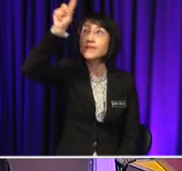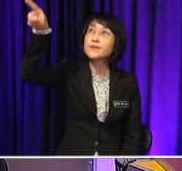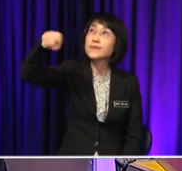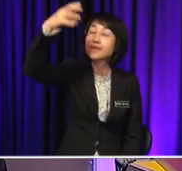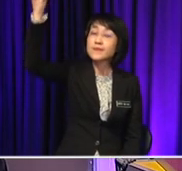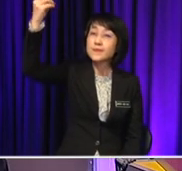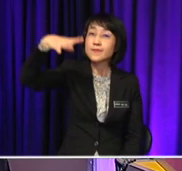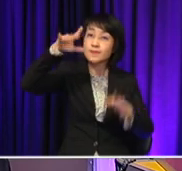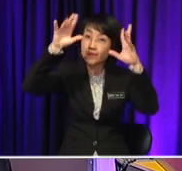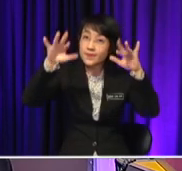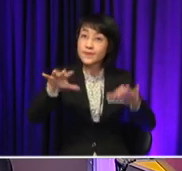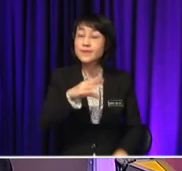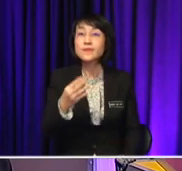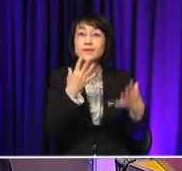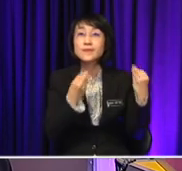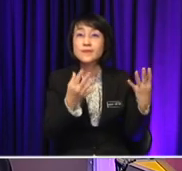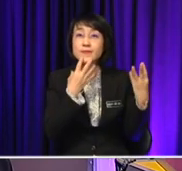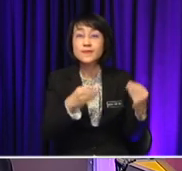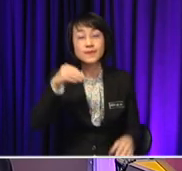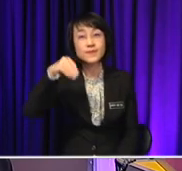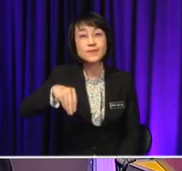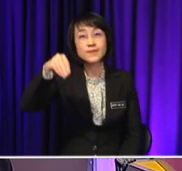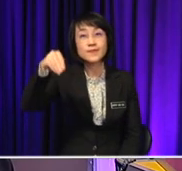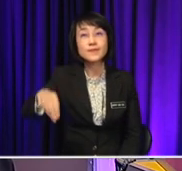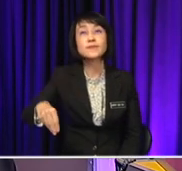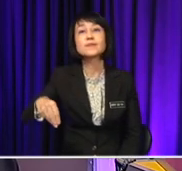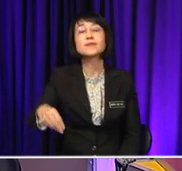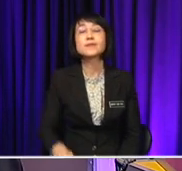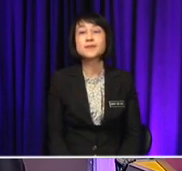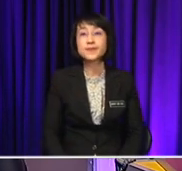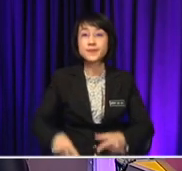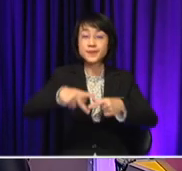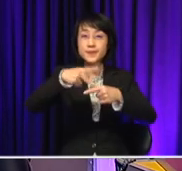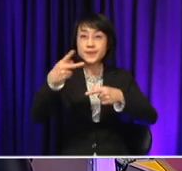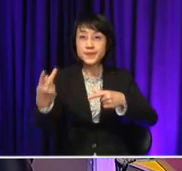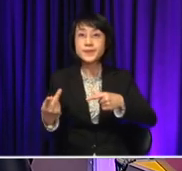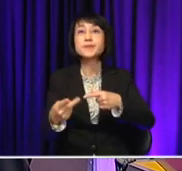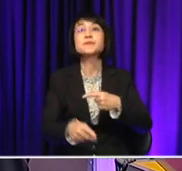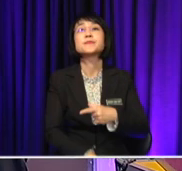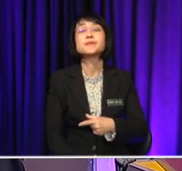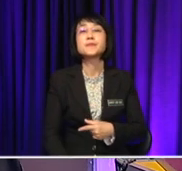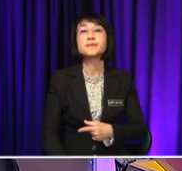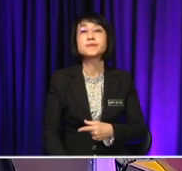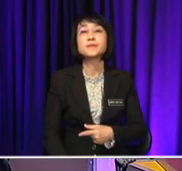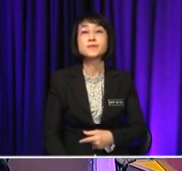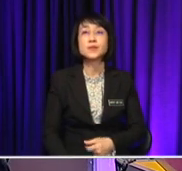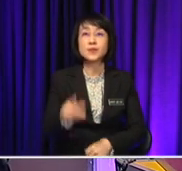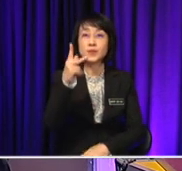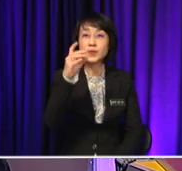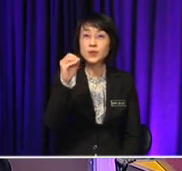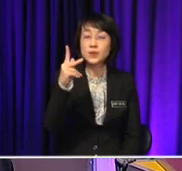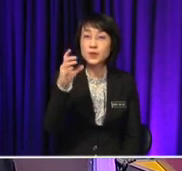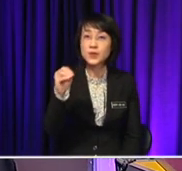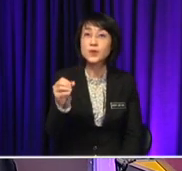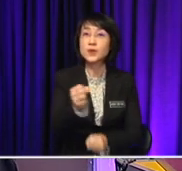Oke dalam bak Oke seterusnya adalah penanaman padi getah kelapa sawit Koko kopi dan kelapa dijalankan sepanjang tahun